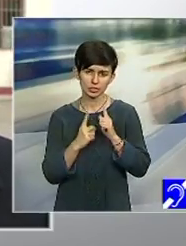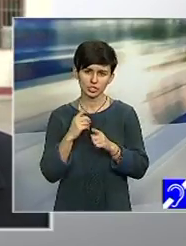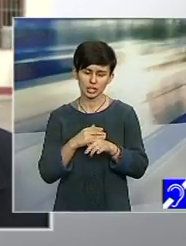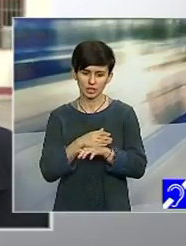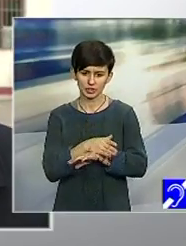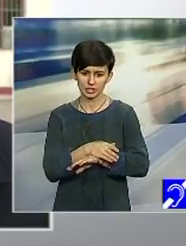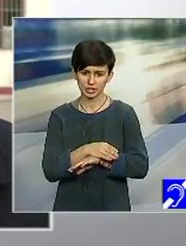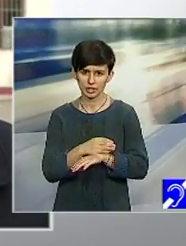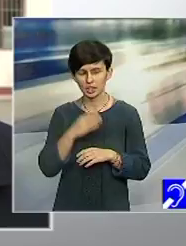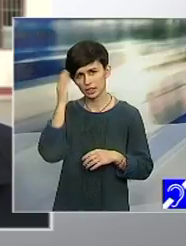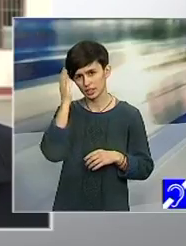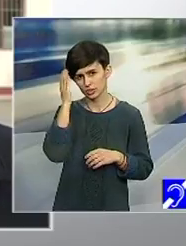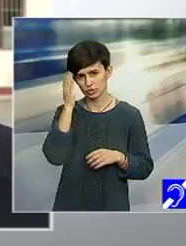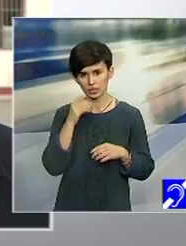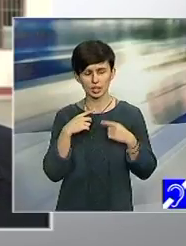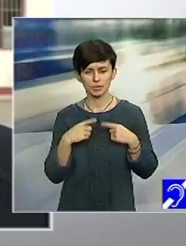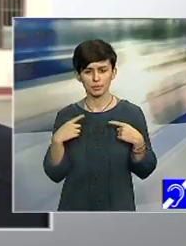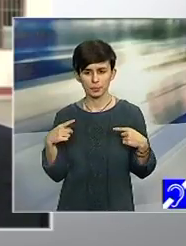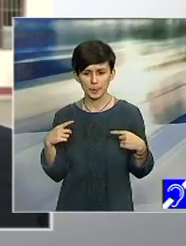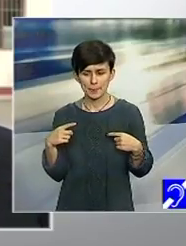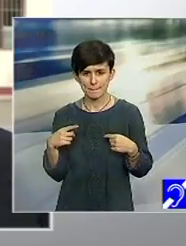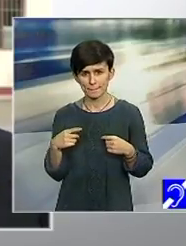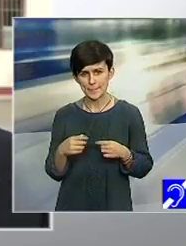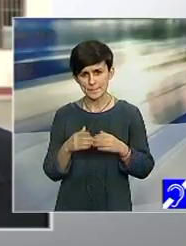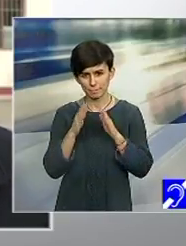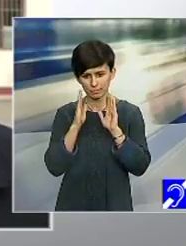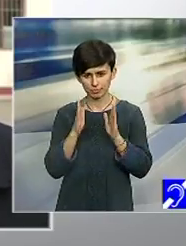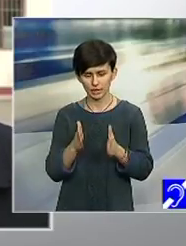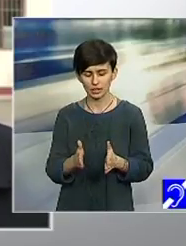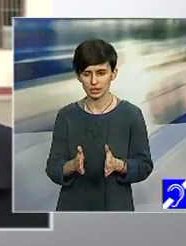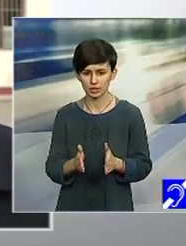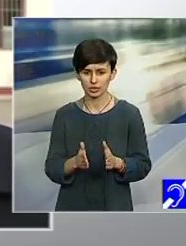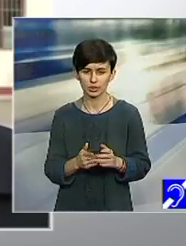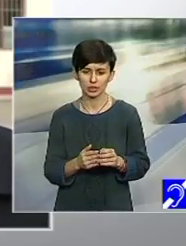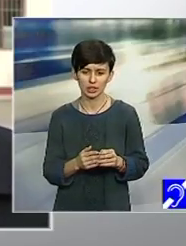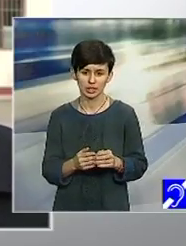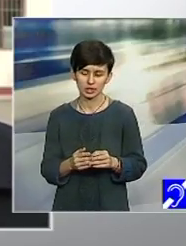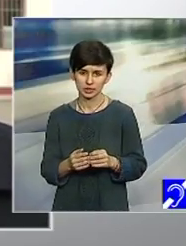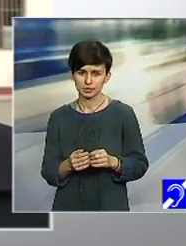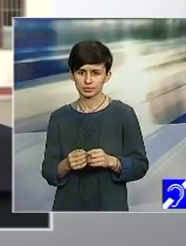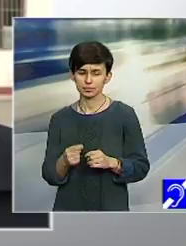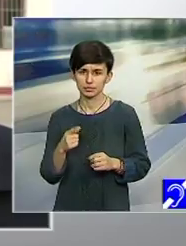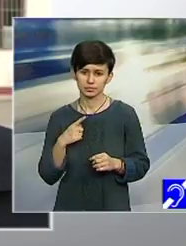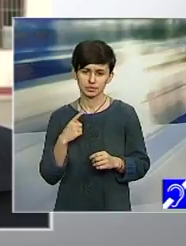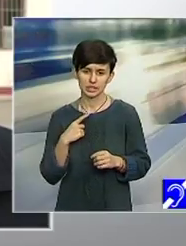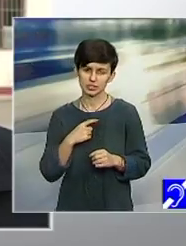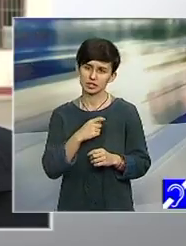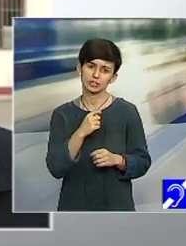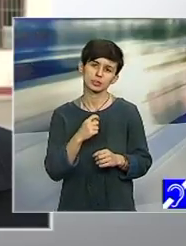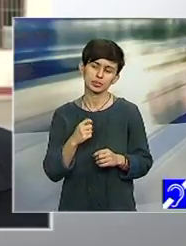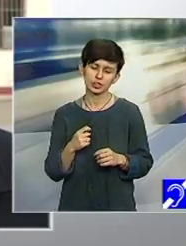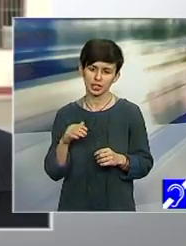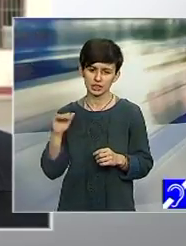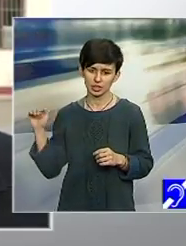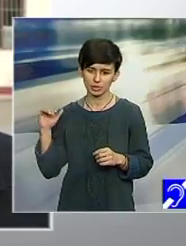în școli, pe fiecare coridor, cel puțin la Hădăreni, sunt și proiectele